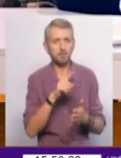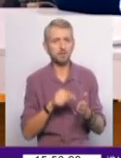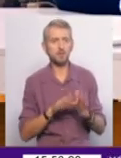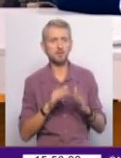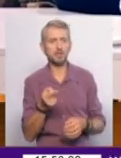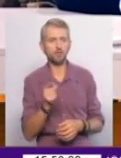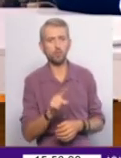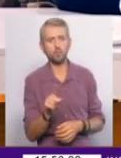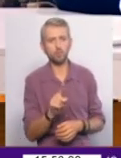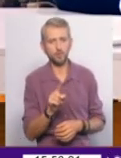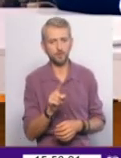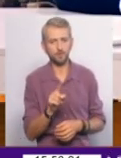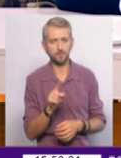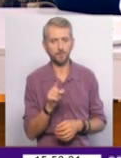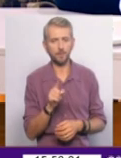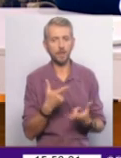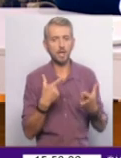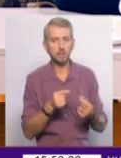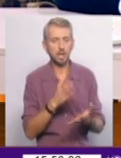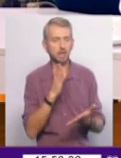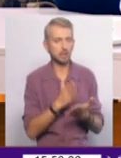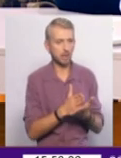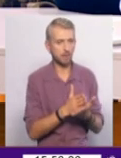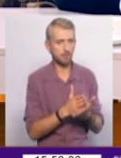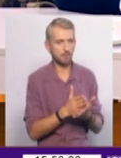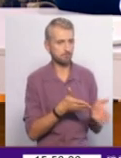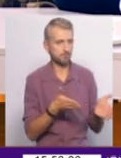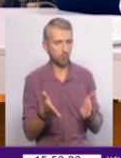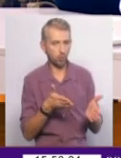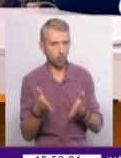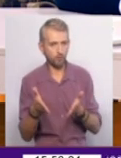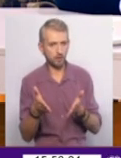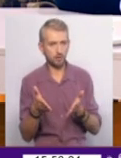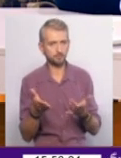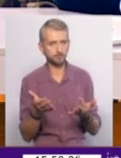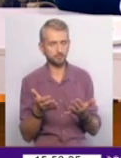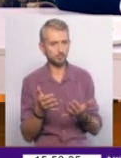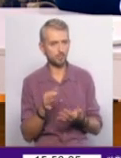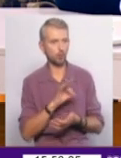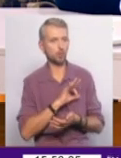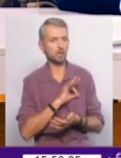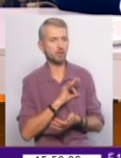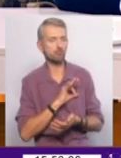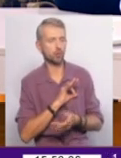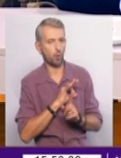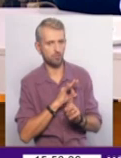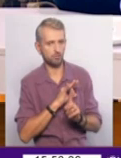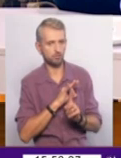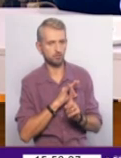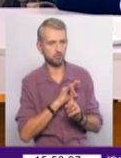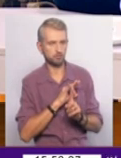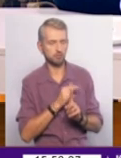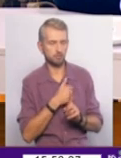тому, що… Де є підготовлена, якби юридично, ну я би сказав, визначив